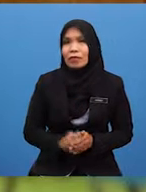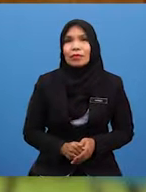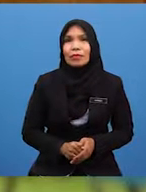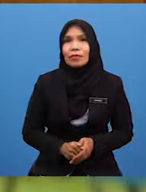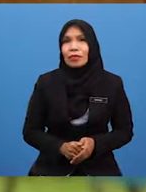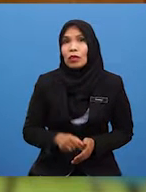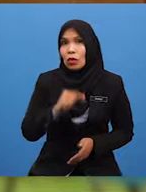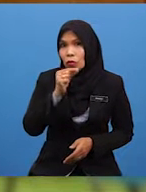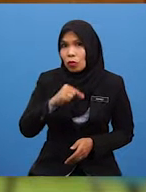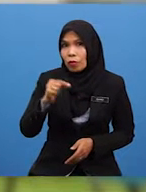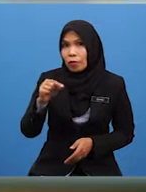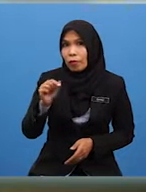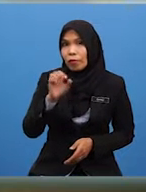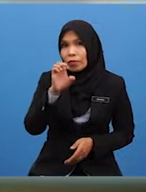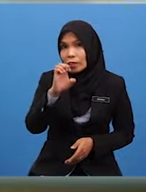I.